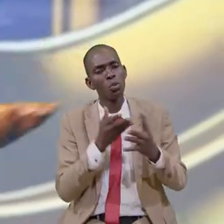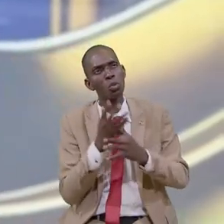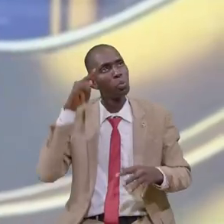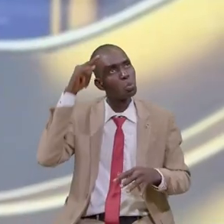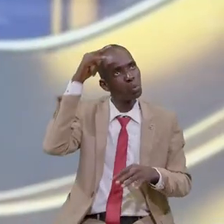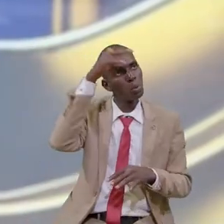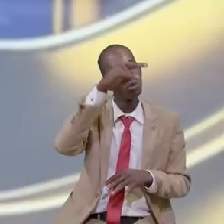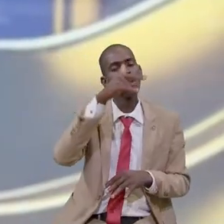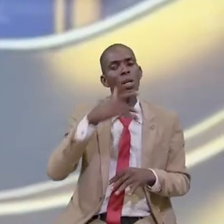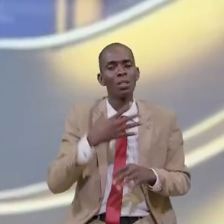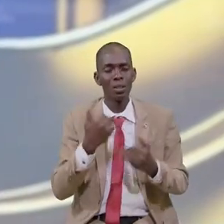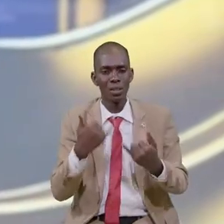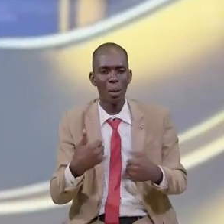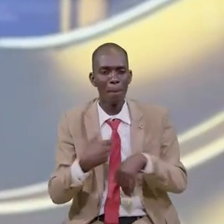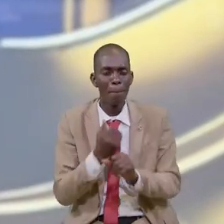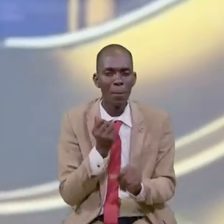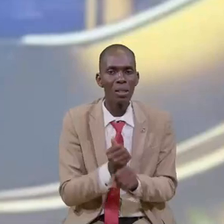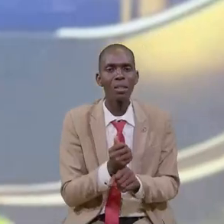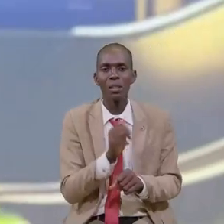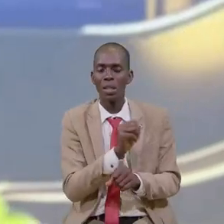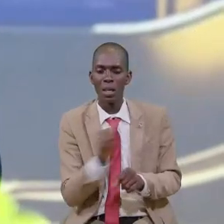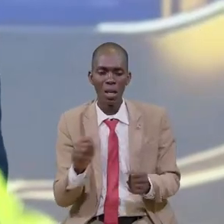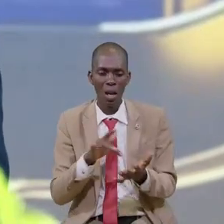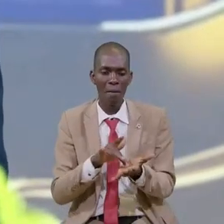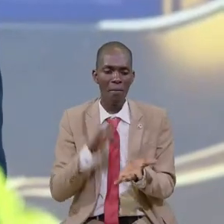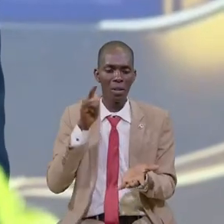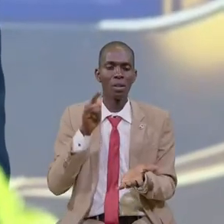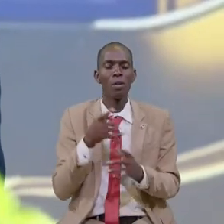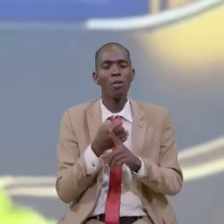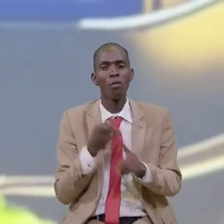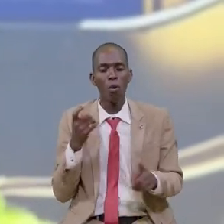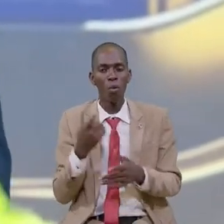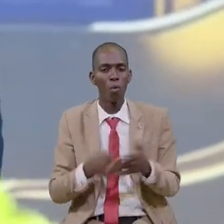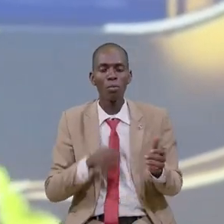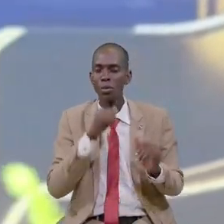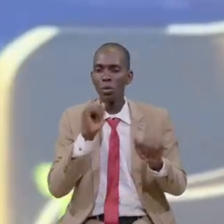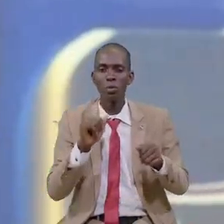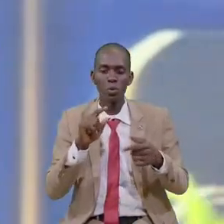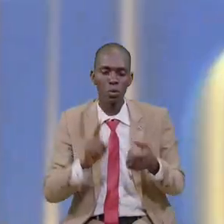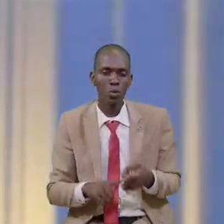de leur désavantage. C'est pourquoi nous posons la question, pourquoi ils le font là-bas?